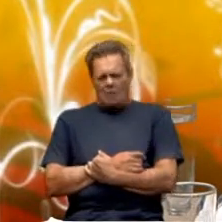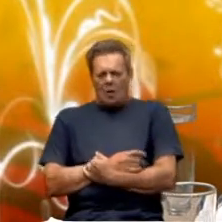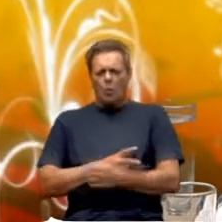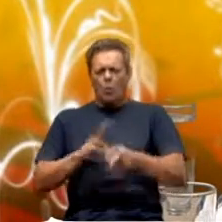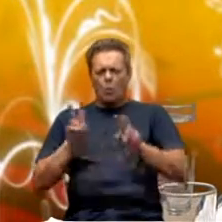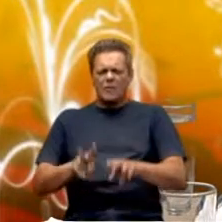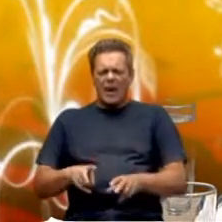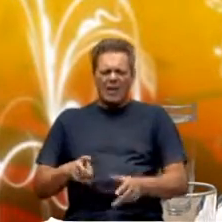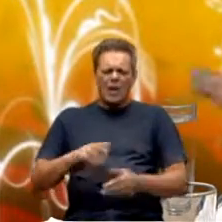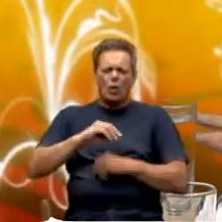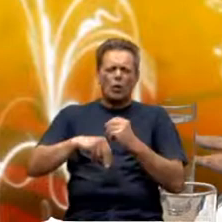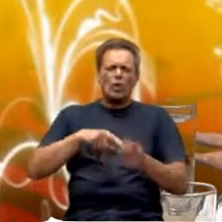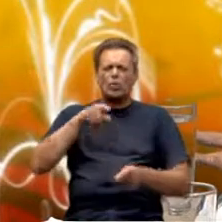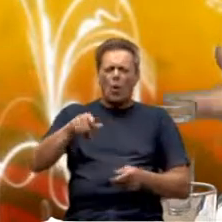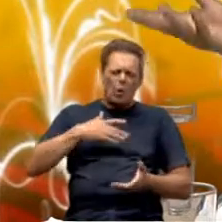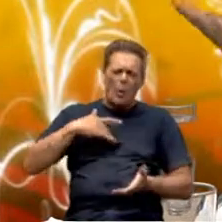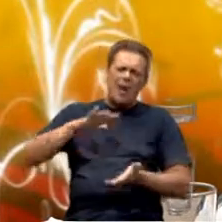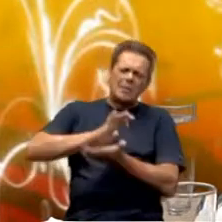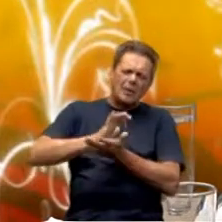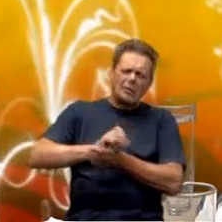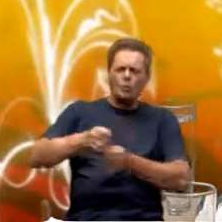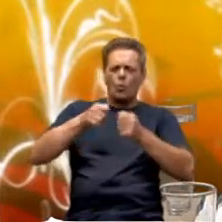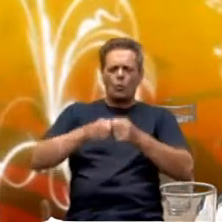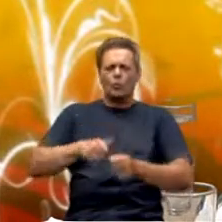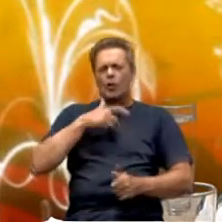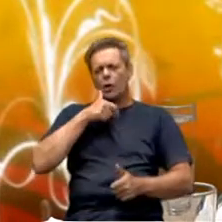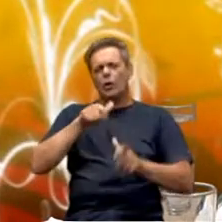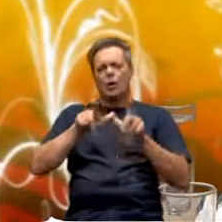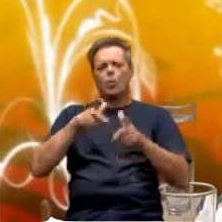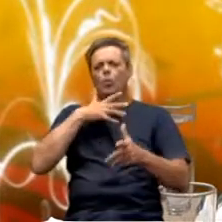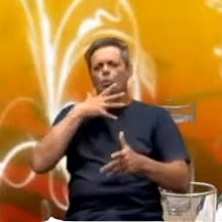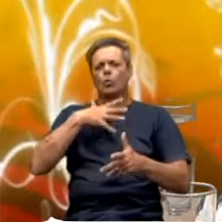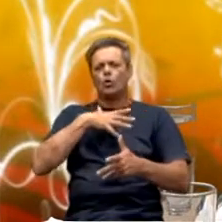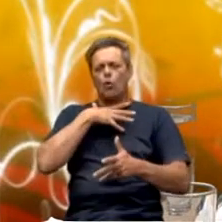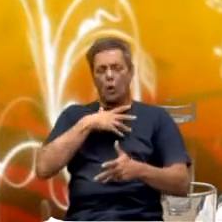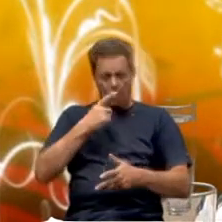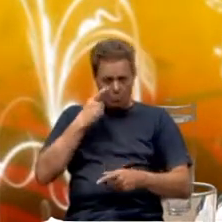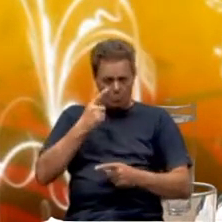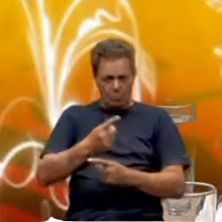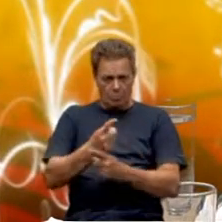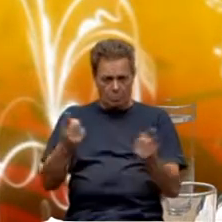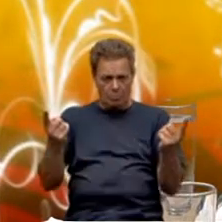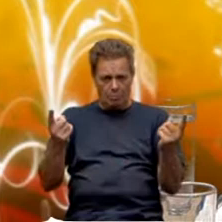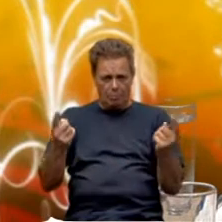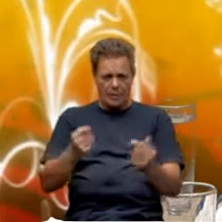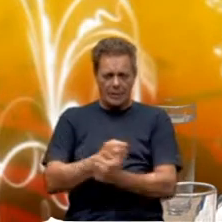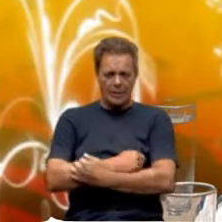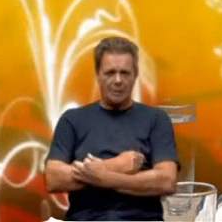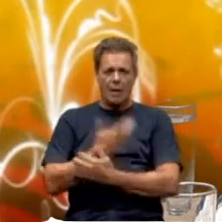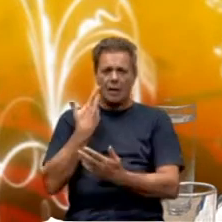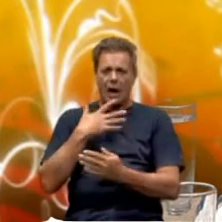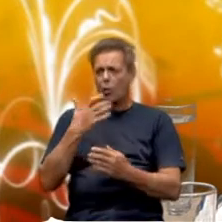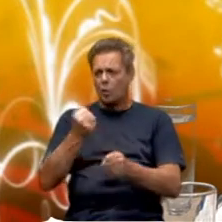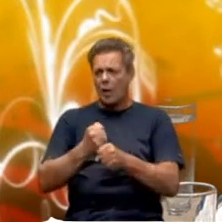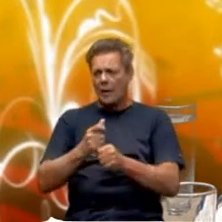koje nas pritišću u društvu i u školi. Pa pogledajte, vidjet ćete kako to funkcionira kod prvašića. Točno